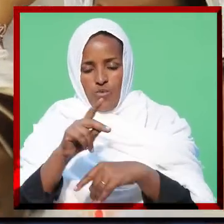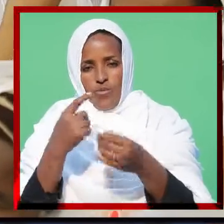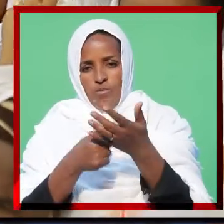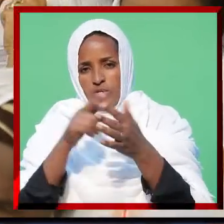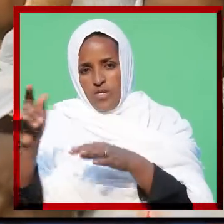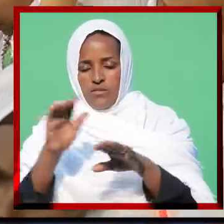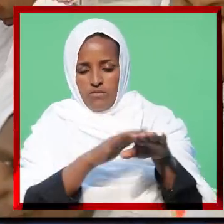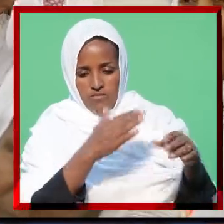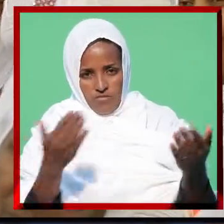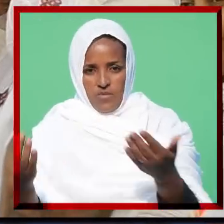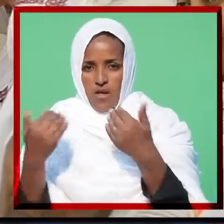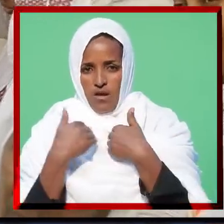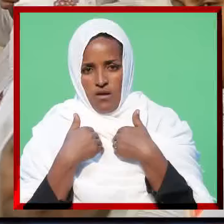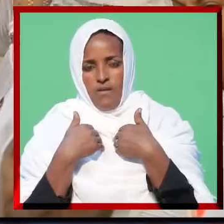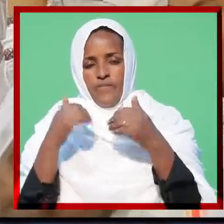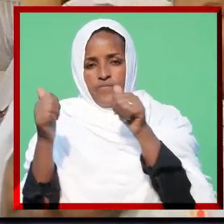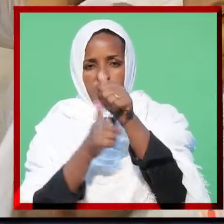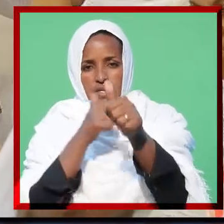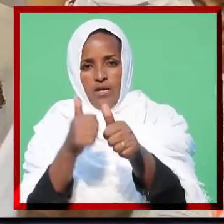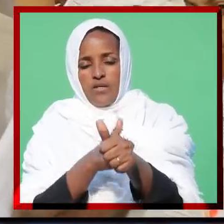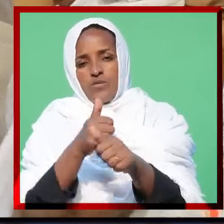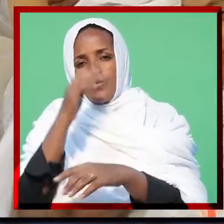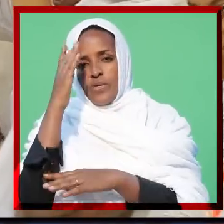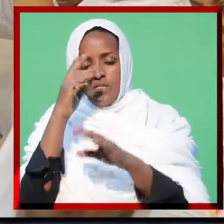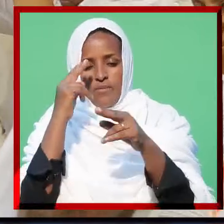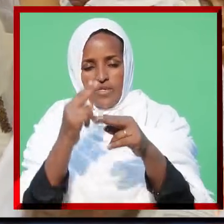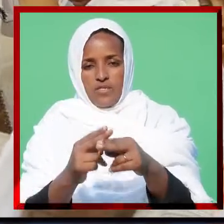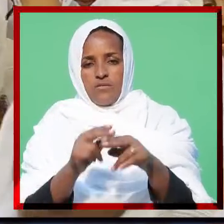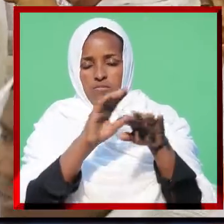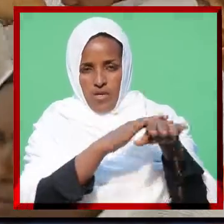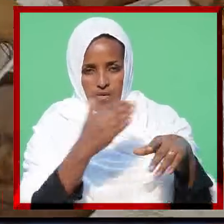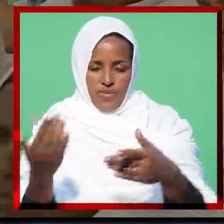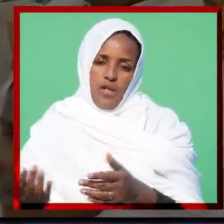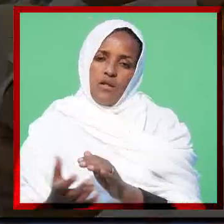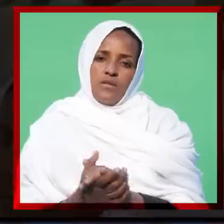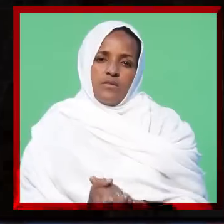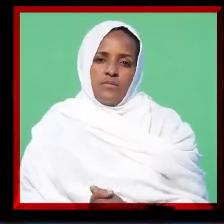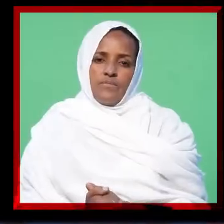እንዲህ አሰናድተንላችኋል። እንድትከታተሉ በእግዚአብሔር ስም እንጋብዛለን።